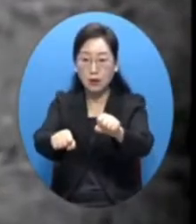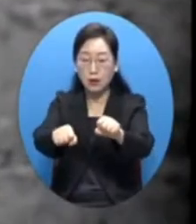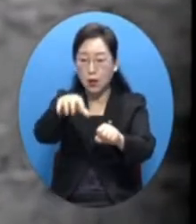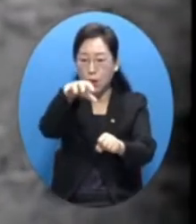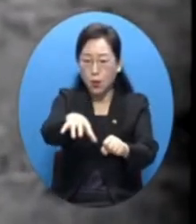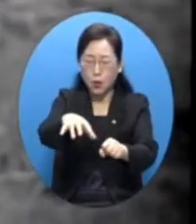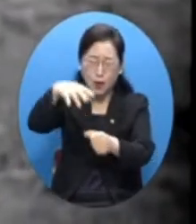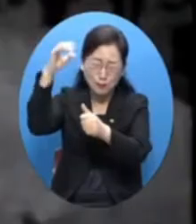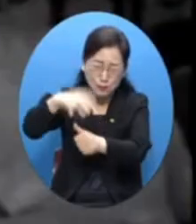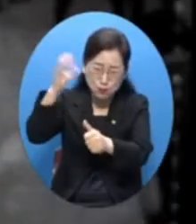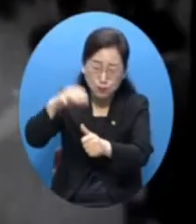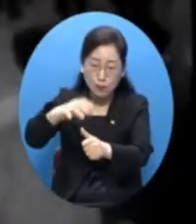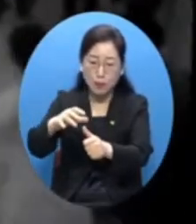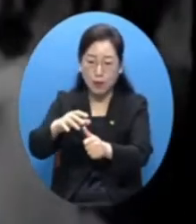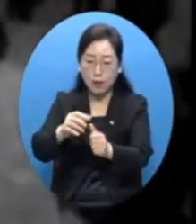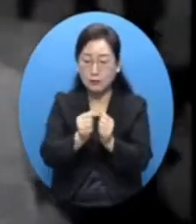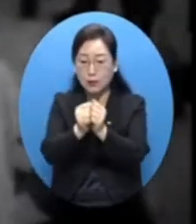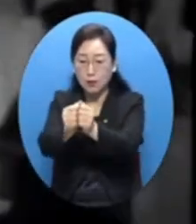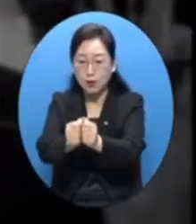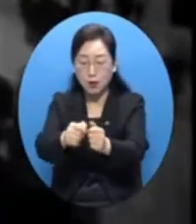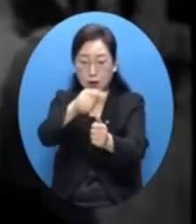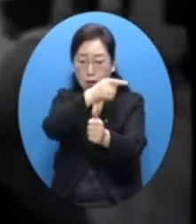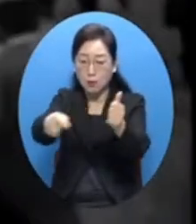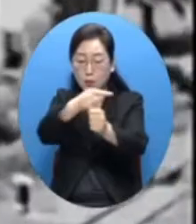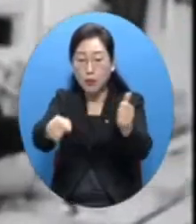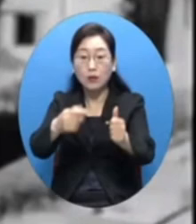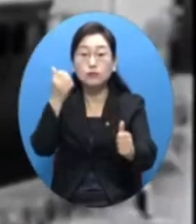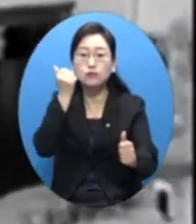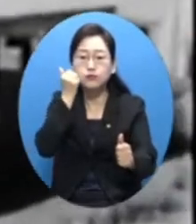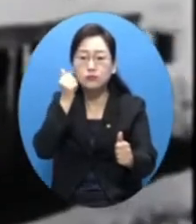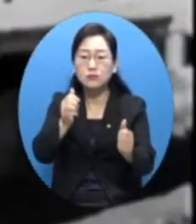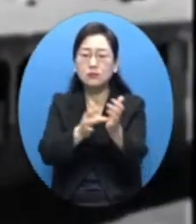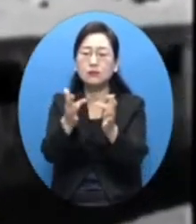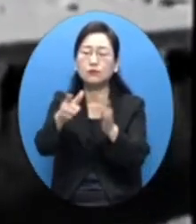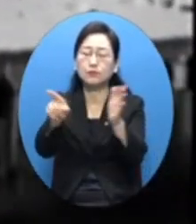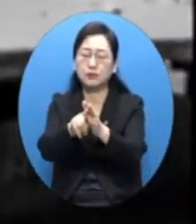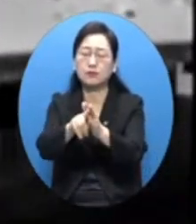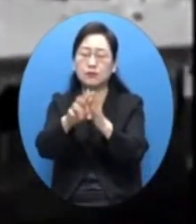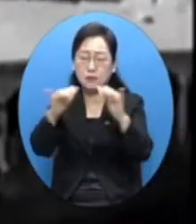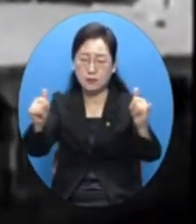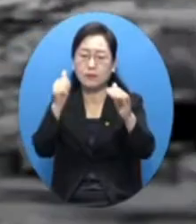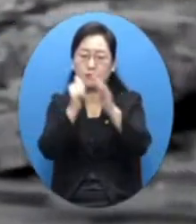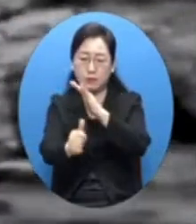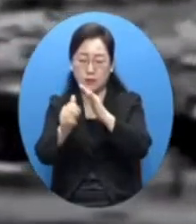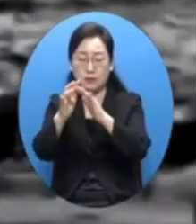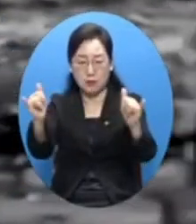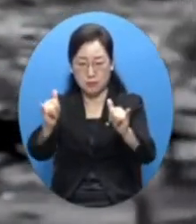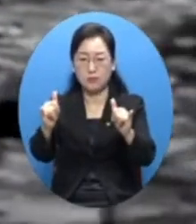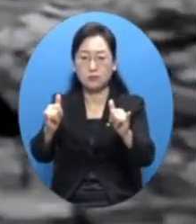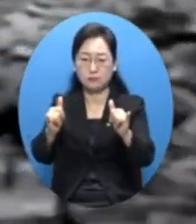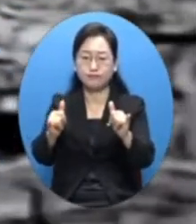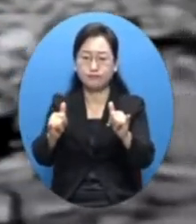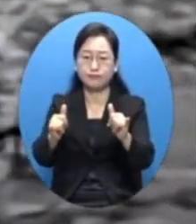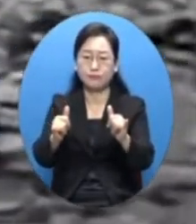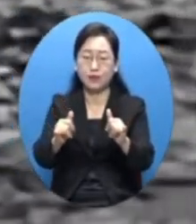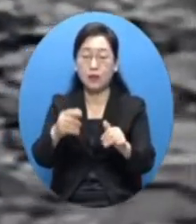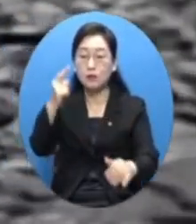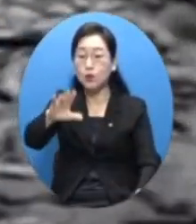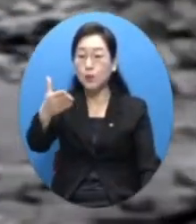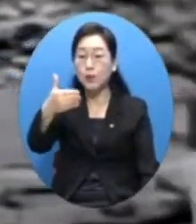피박받고 투옥되며 고문당하고 순교한 사람들은 바로 기독교 지도자들과 기독교인들이었습니다.